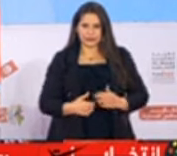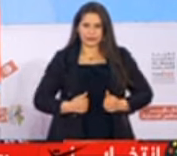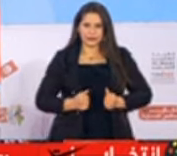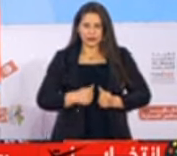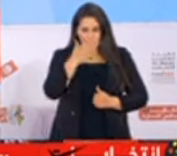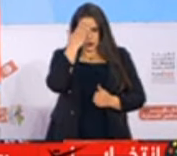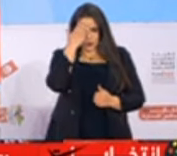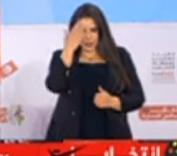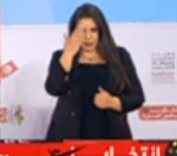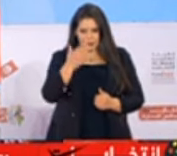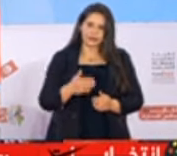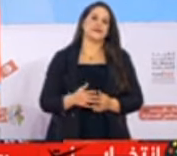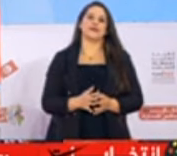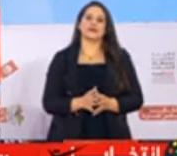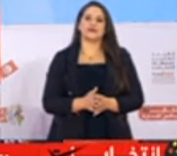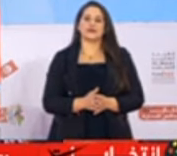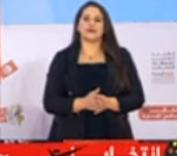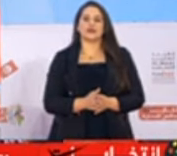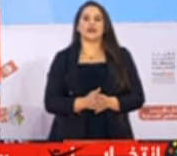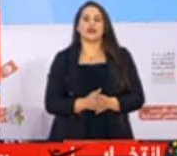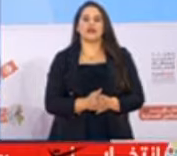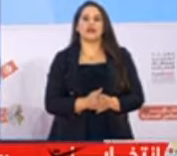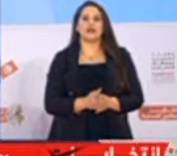شكرا. في خصوص